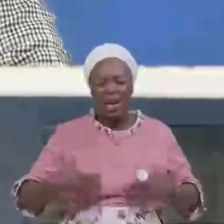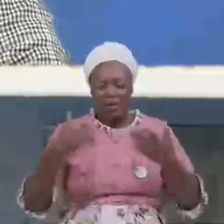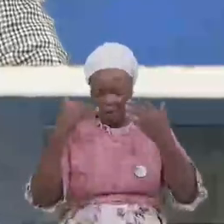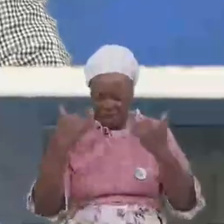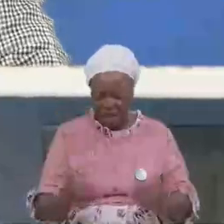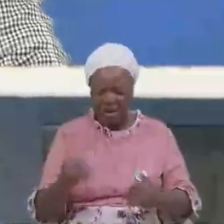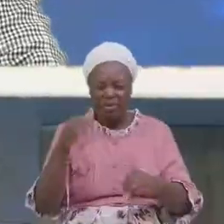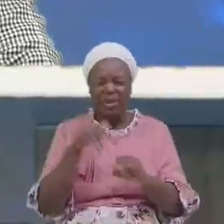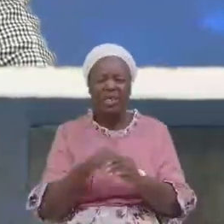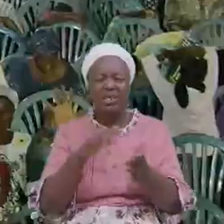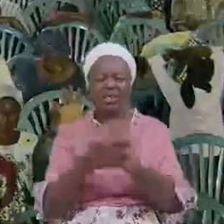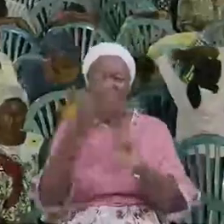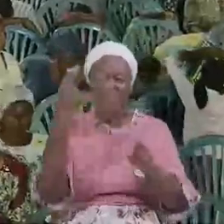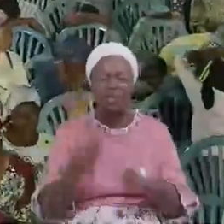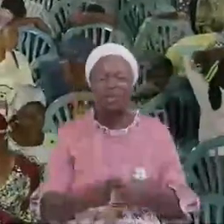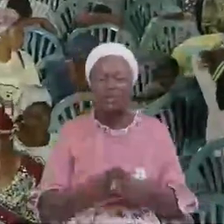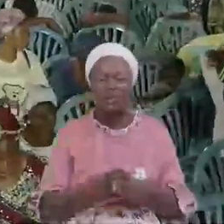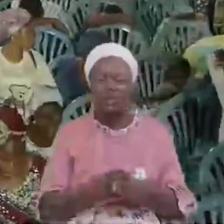nom de Jésus.